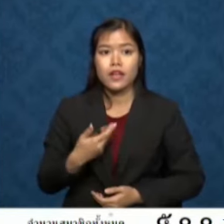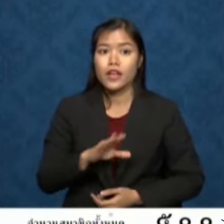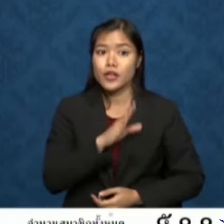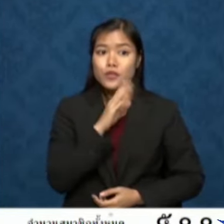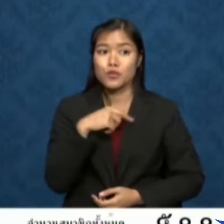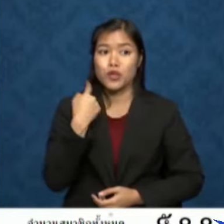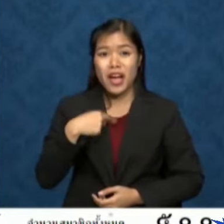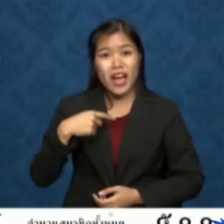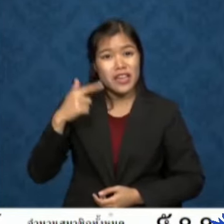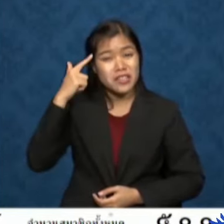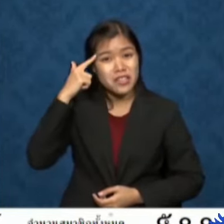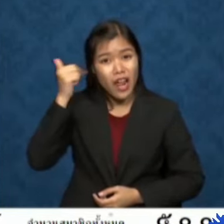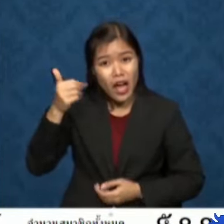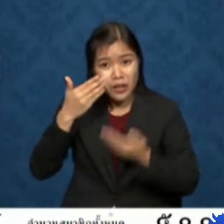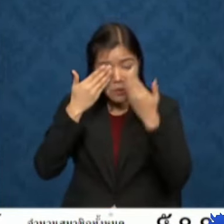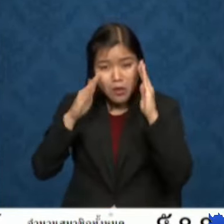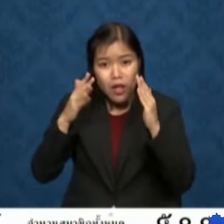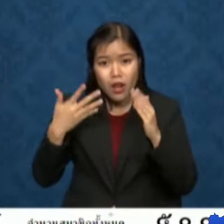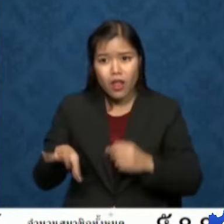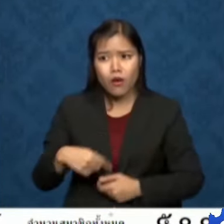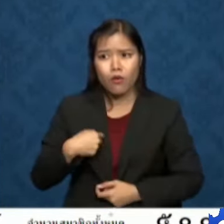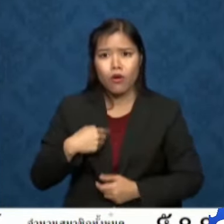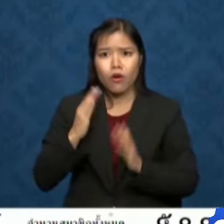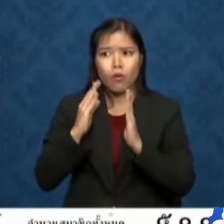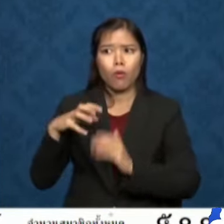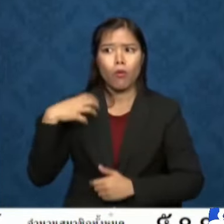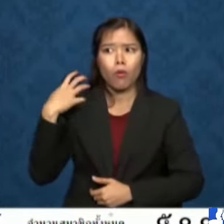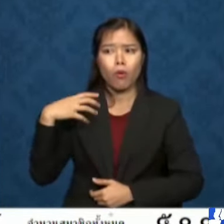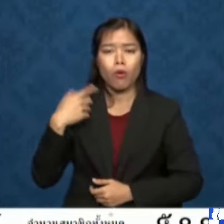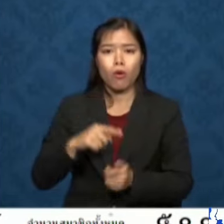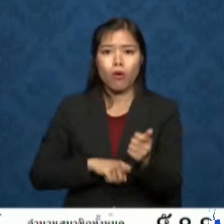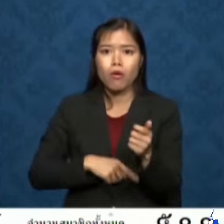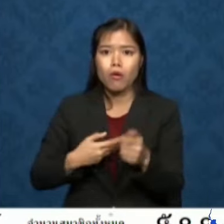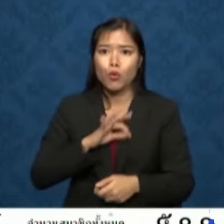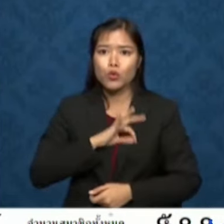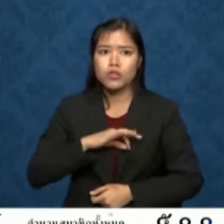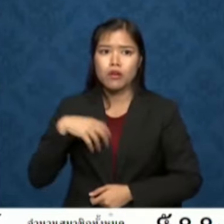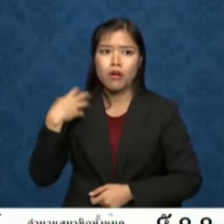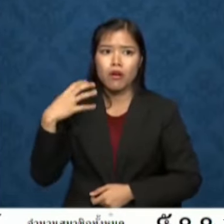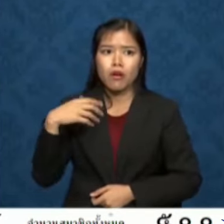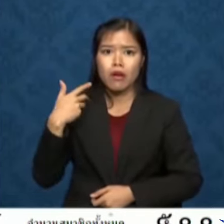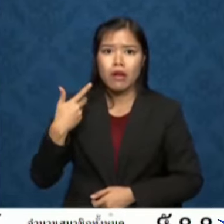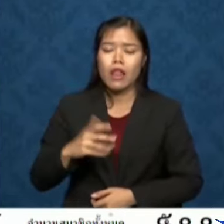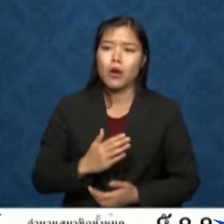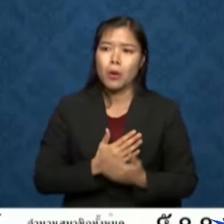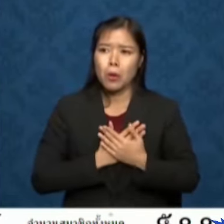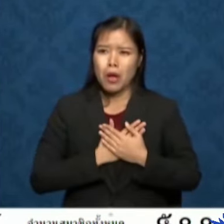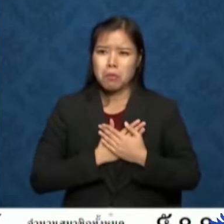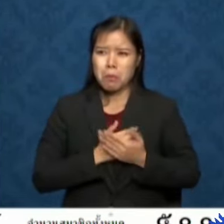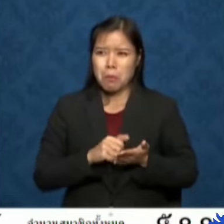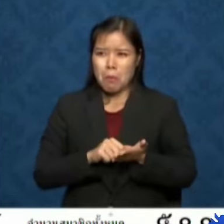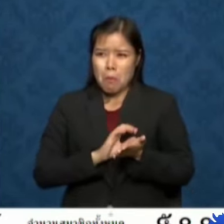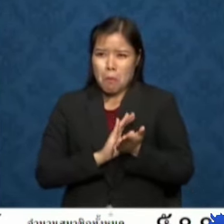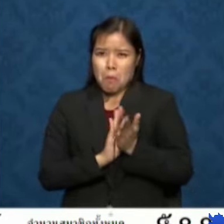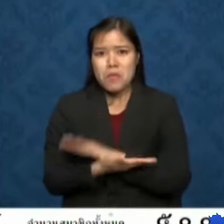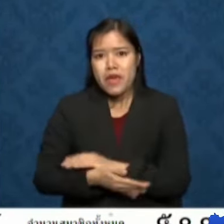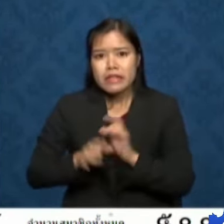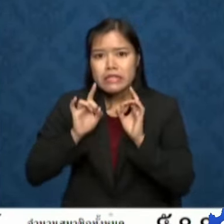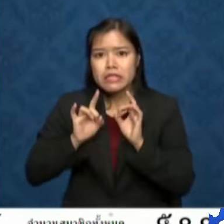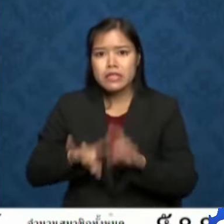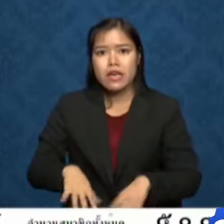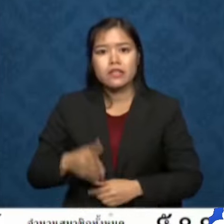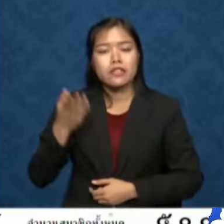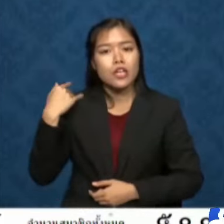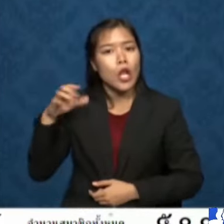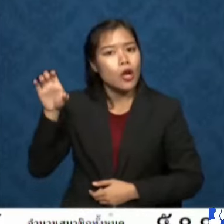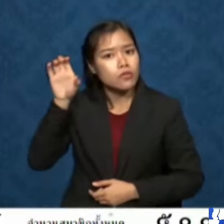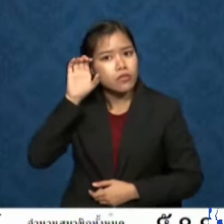ตาสว่างนะฮะเขาจะรู้สึกว่าตัวเองถูกหลอกครับท่านประธานและจากรักสุดๆก็จะกลายเป็นเกลียดสุดขั้วจากที่